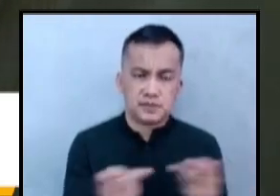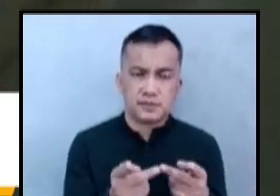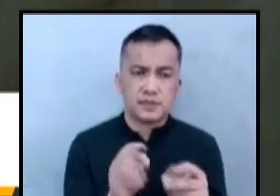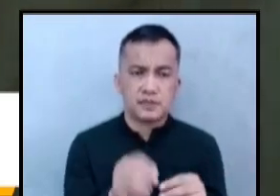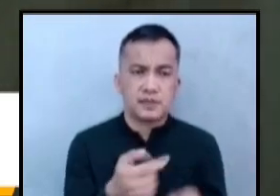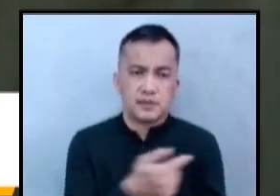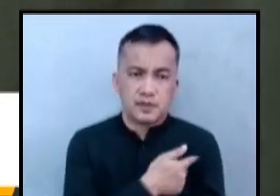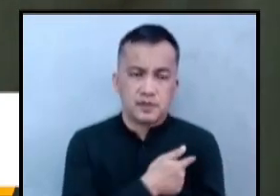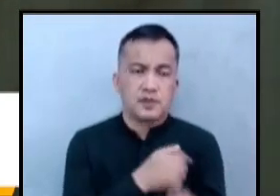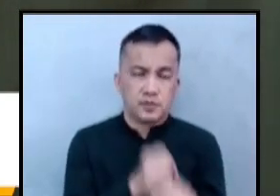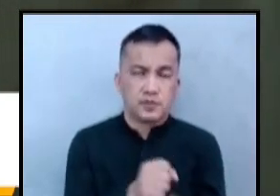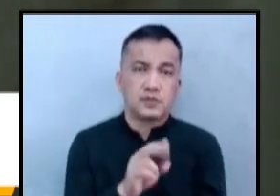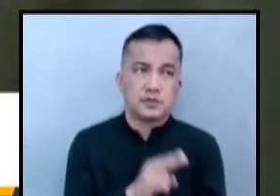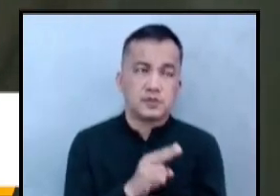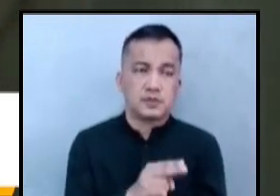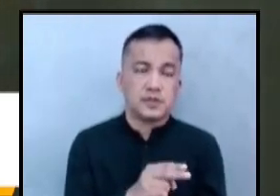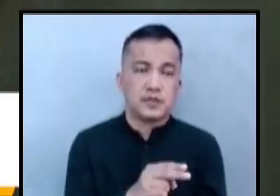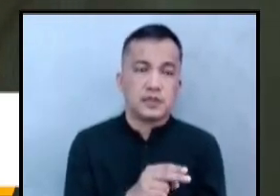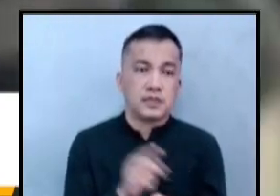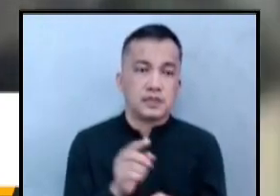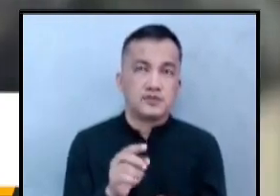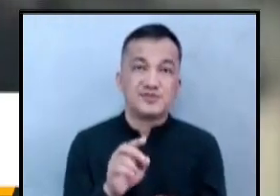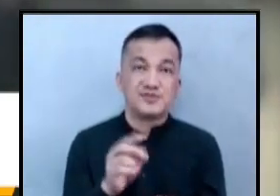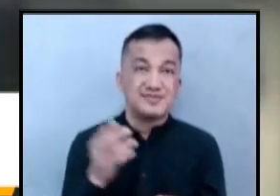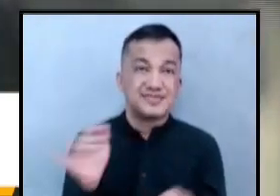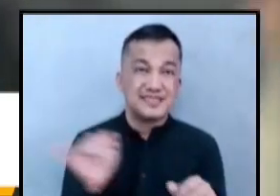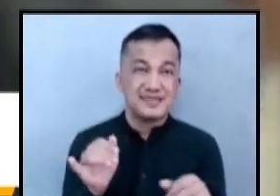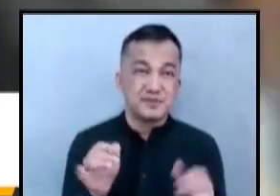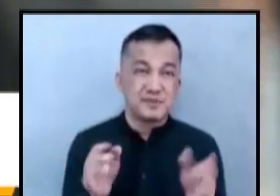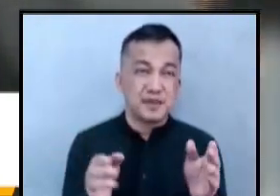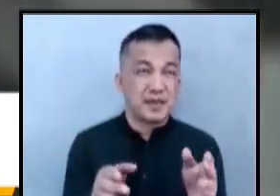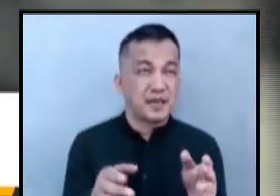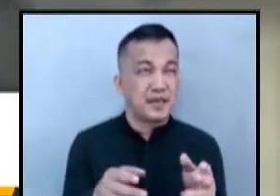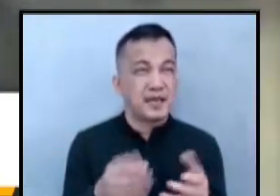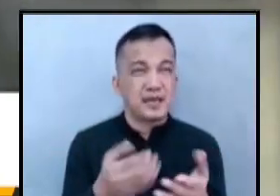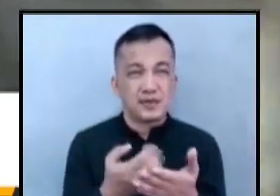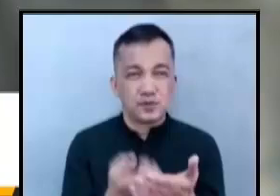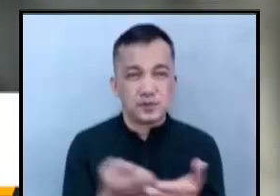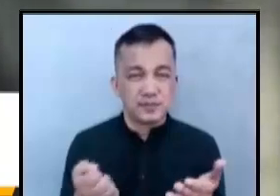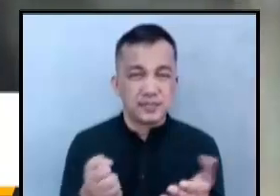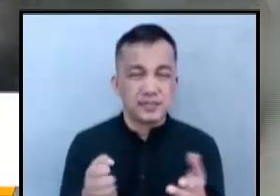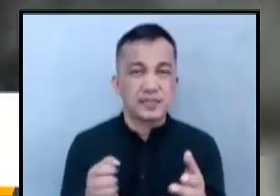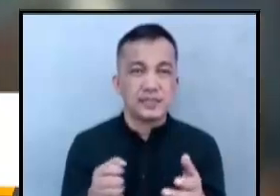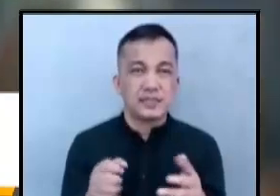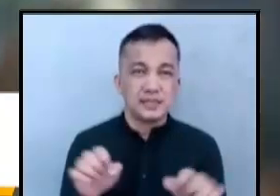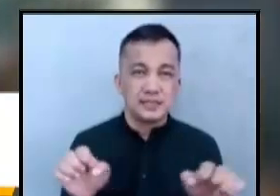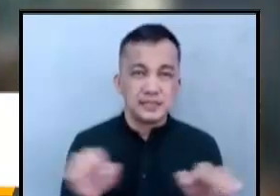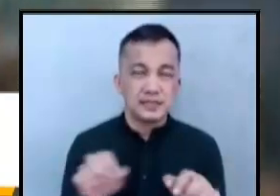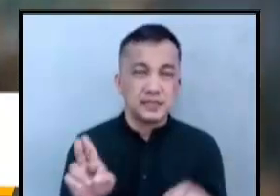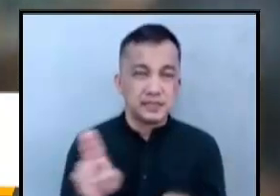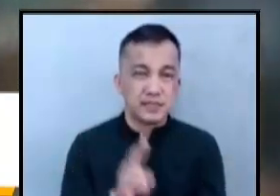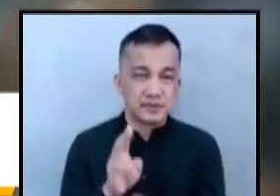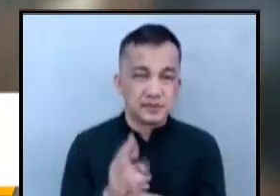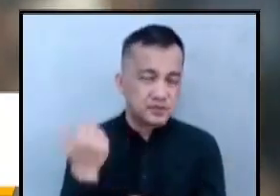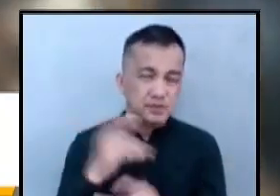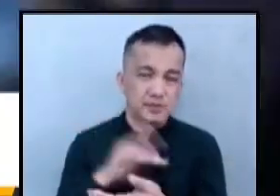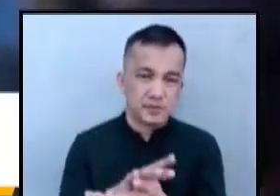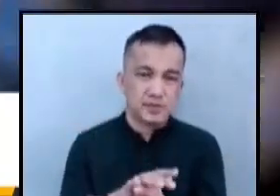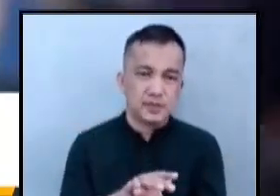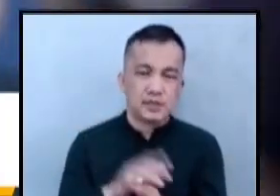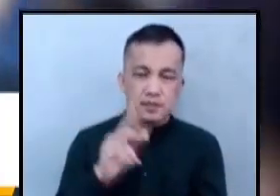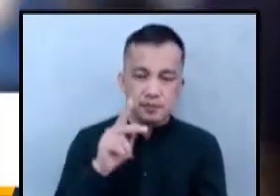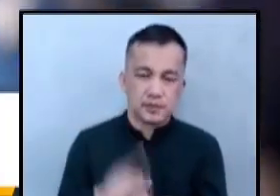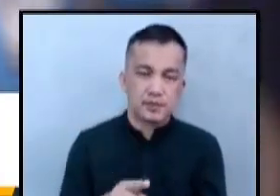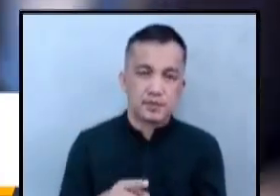mga pasilidad na ginamit noon sa bakuna laban sa COVID-19. Ang Pilipinas ay nakapagtala na ng 10 kaso ng Mpox.